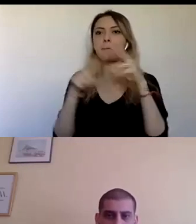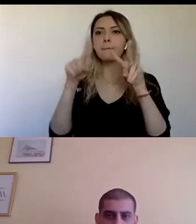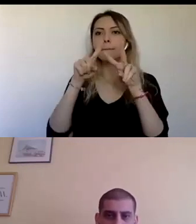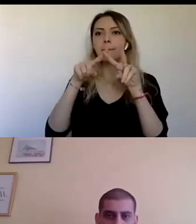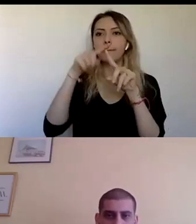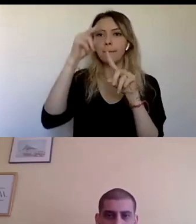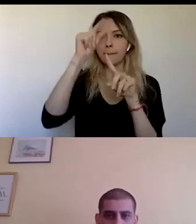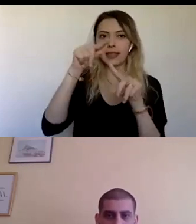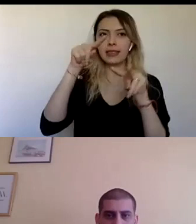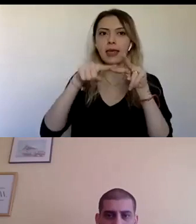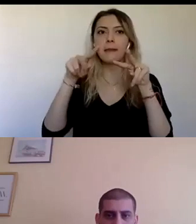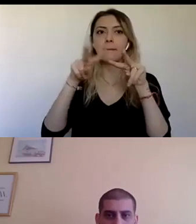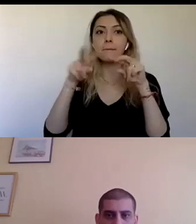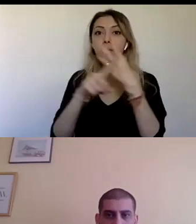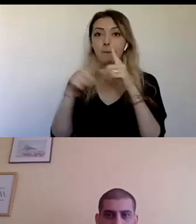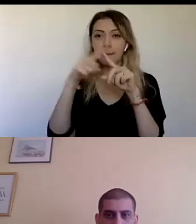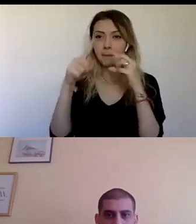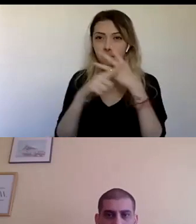sizlerden cep telefonunuzdan ya da